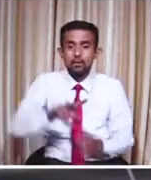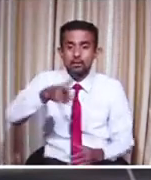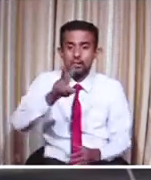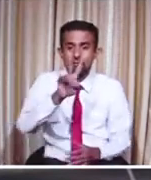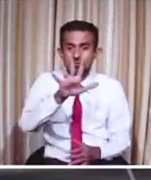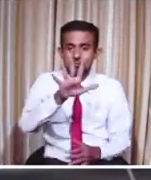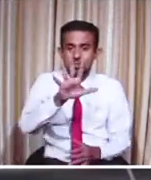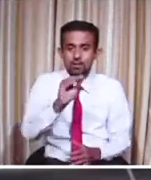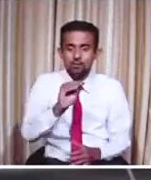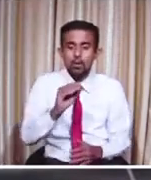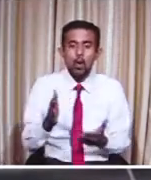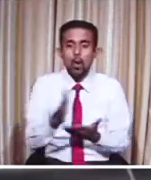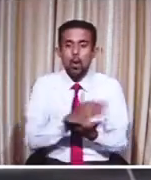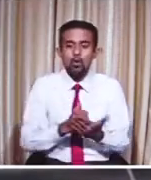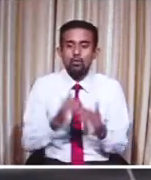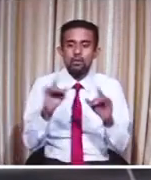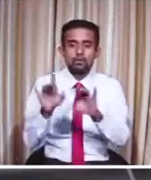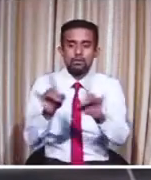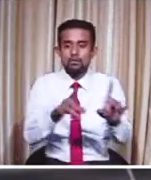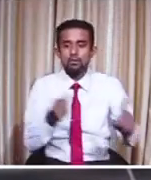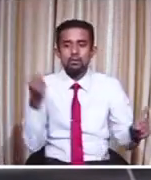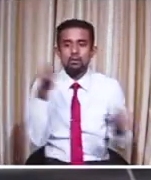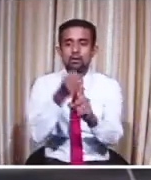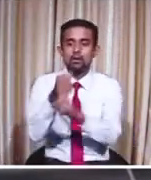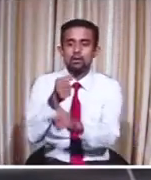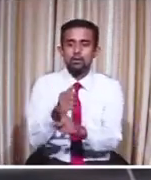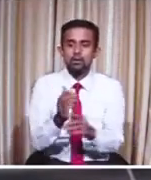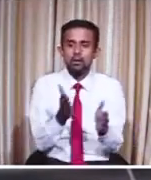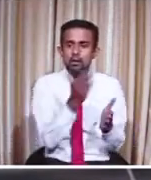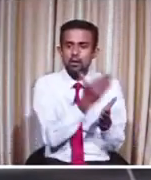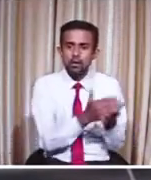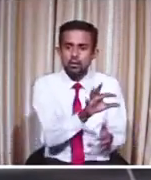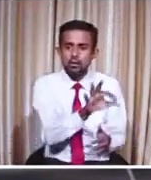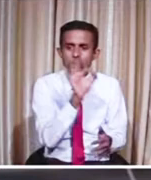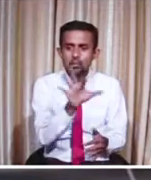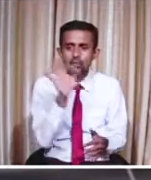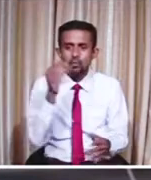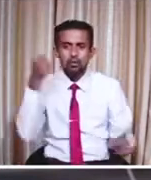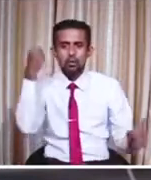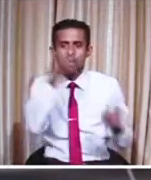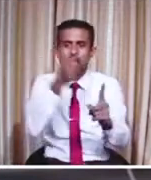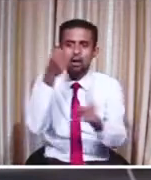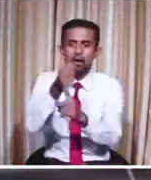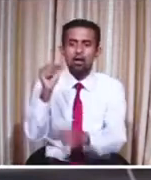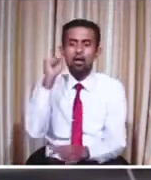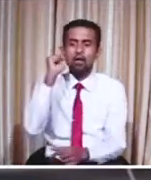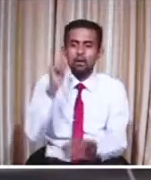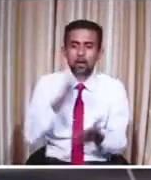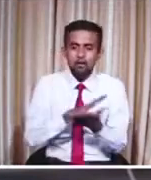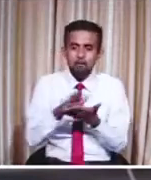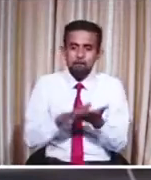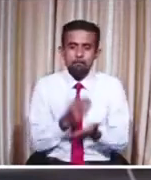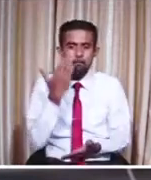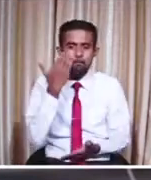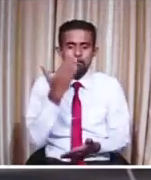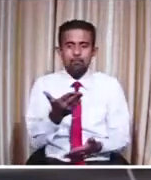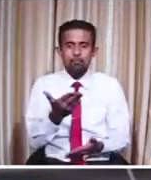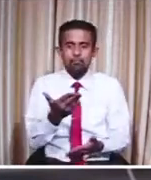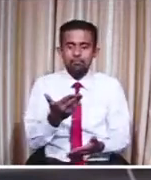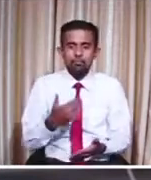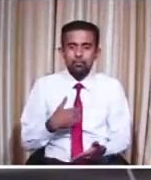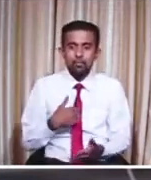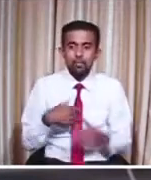225ම නම් එහෙමනම් ඉතින් මේ ඔක්කොටම සමානව නෙලන්නේ නැපේ එක කොටසක් විතර තෝරලා නෙළුවේ ඇයි මෙතන පැහැදිලිව පේන්න ඕනේ ඒ නිසා අපි